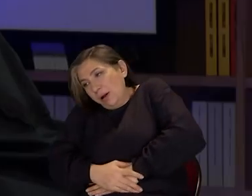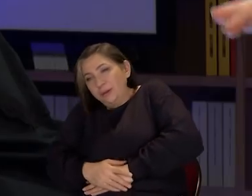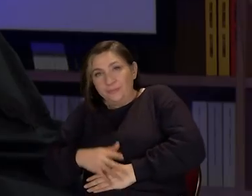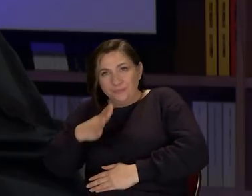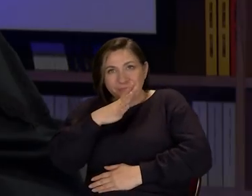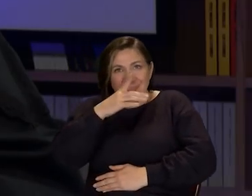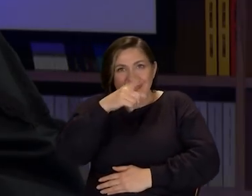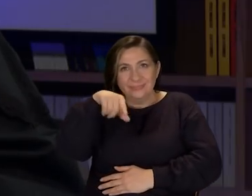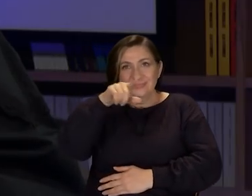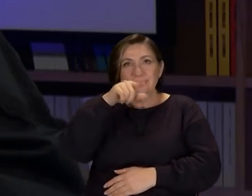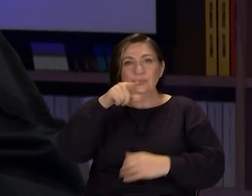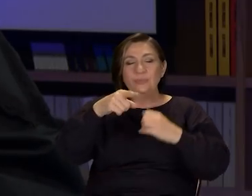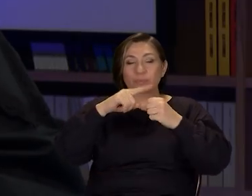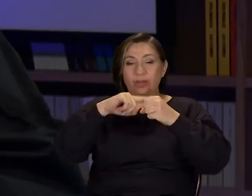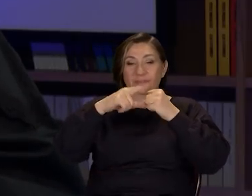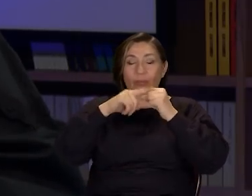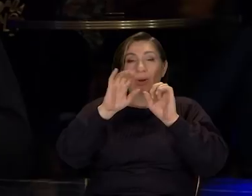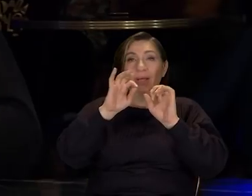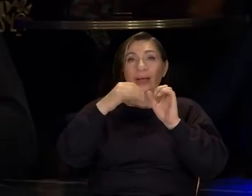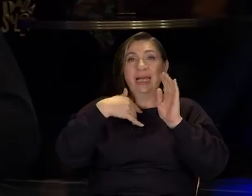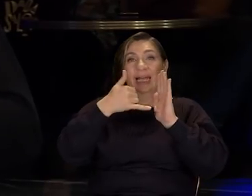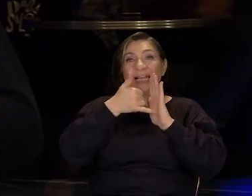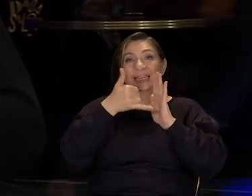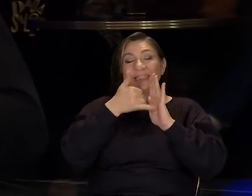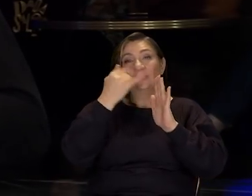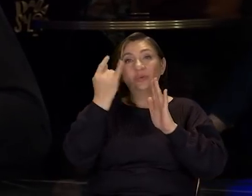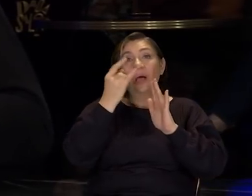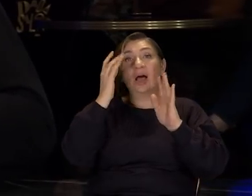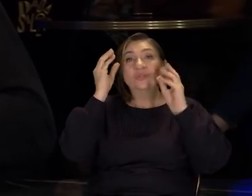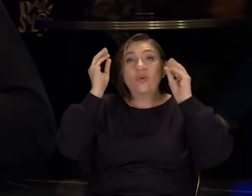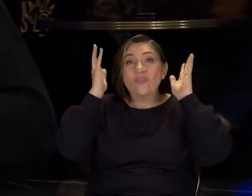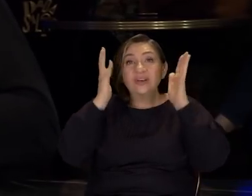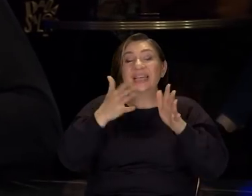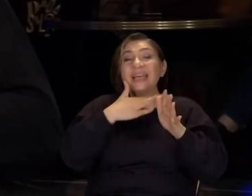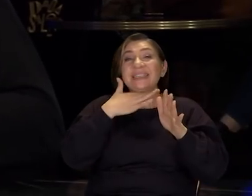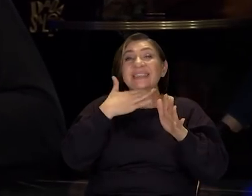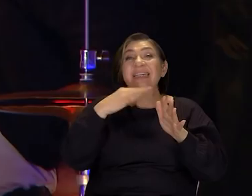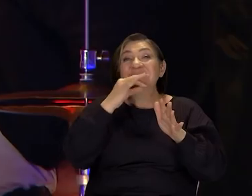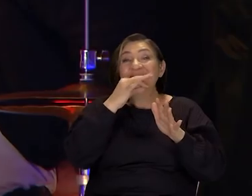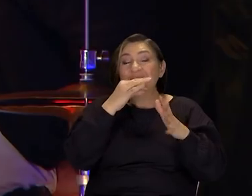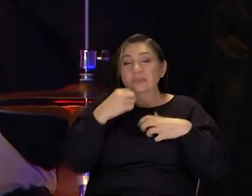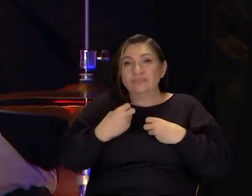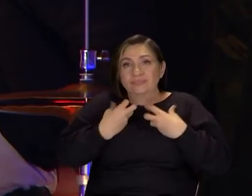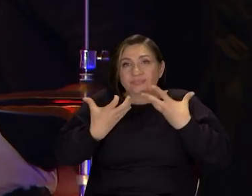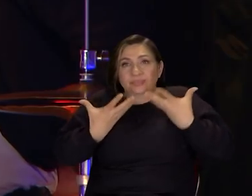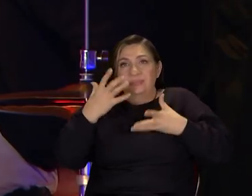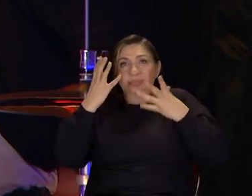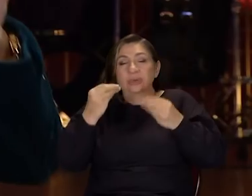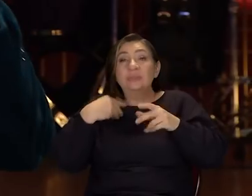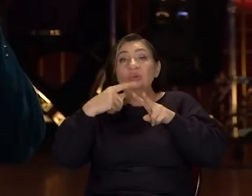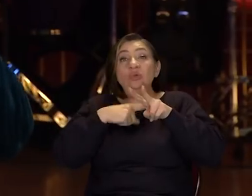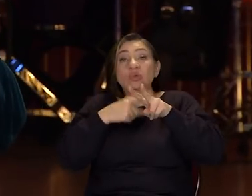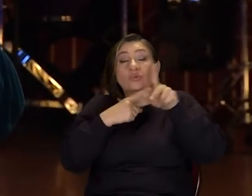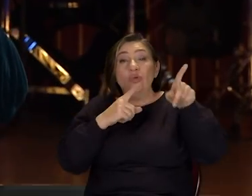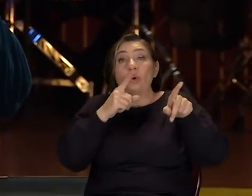var ya. Biz bu haftadan önce ben oralardayız. Ben bir Gaziantep turnesinden aşırı etten gut olarak dönüyordum az kalsın. Yapma ya. Tabii yani. Biz Yusuf'u bir...